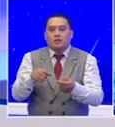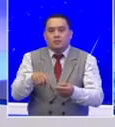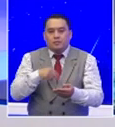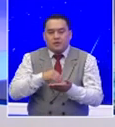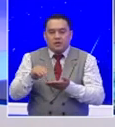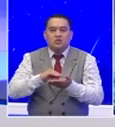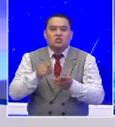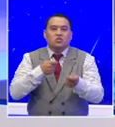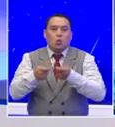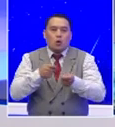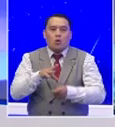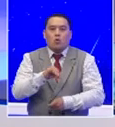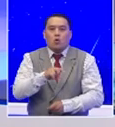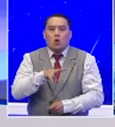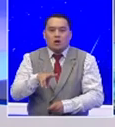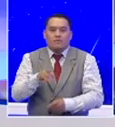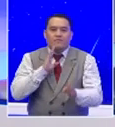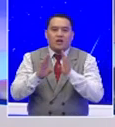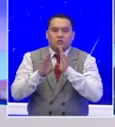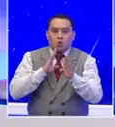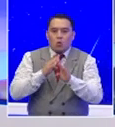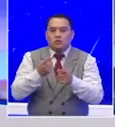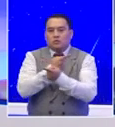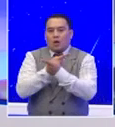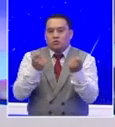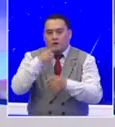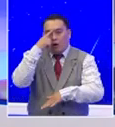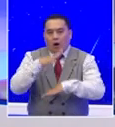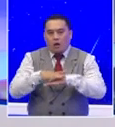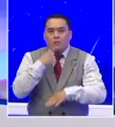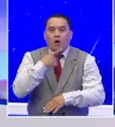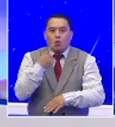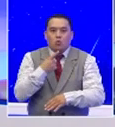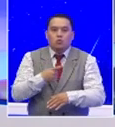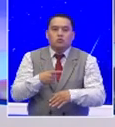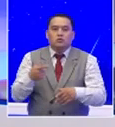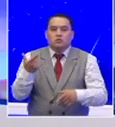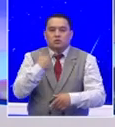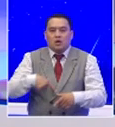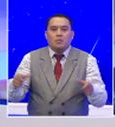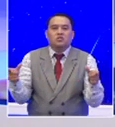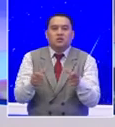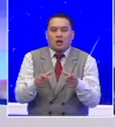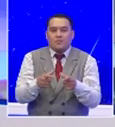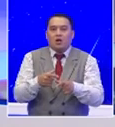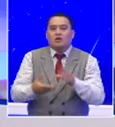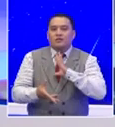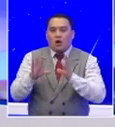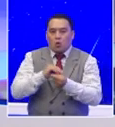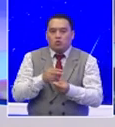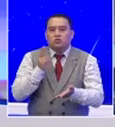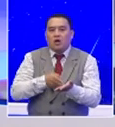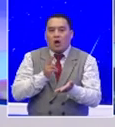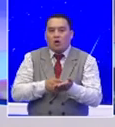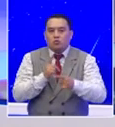пресс-секретарь главы региона Галумурат Жукель в Facebook. В сообщении говорится, что аким области ушел на самоизоляцию, так как результаты